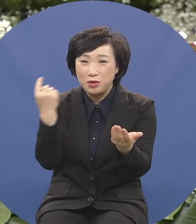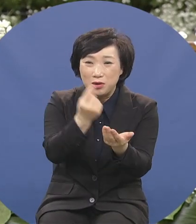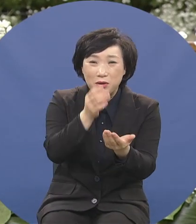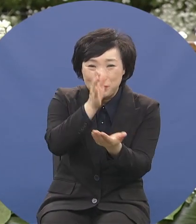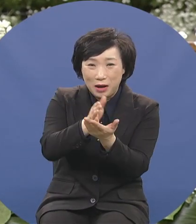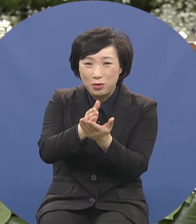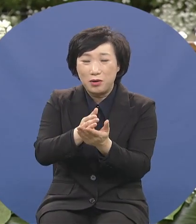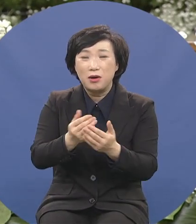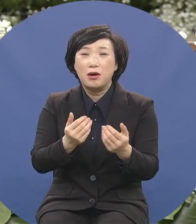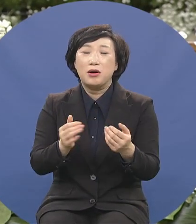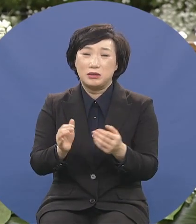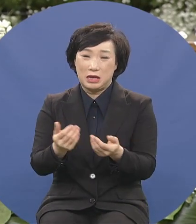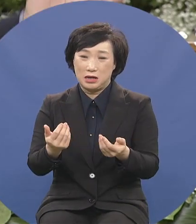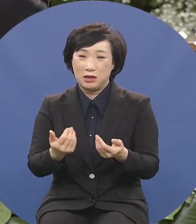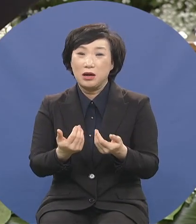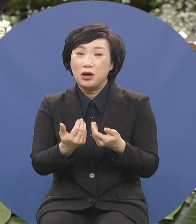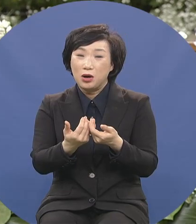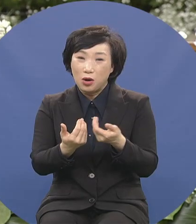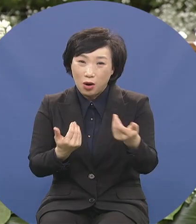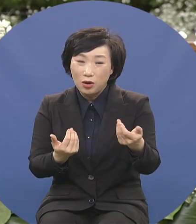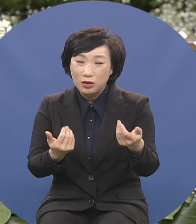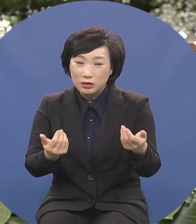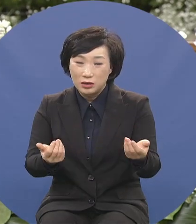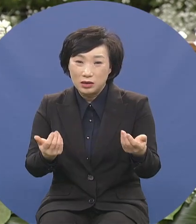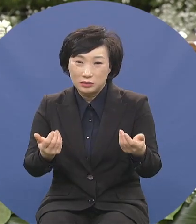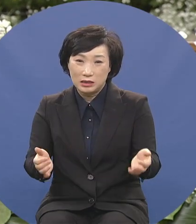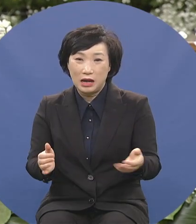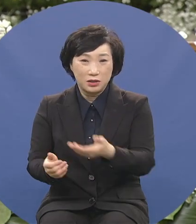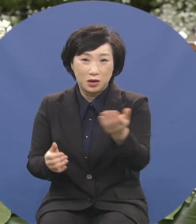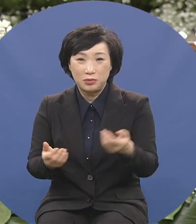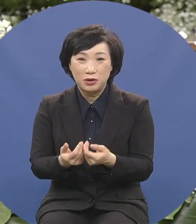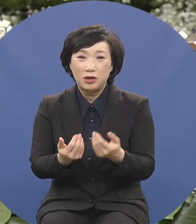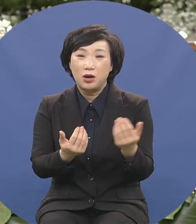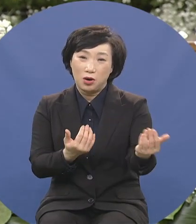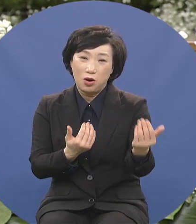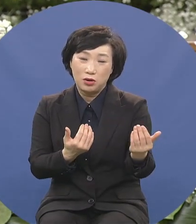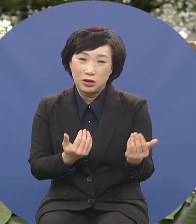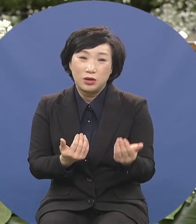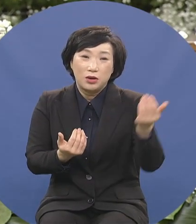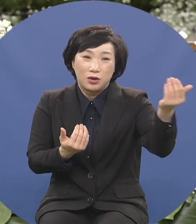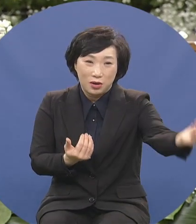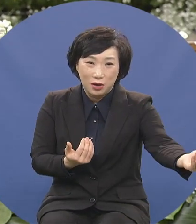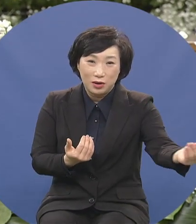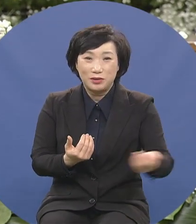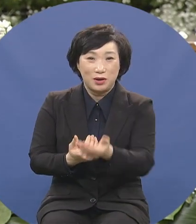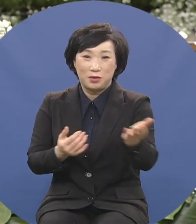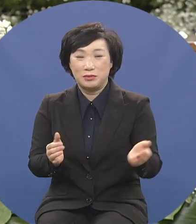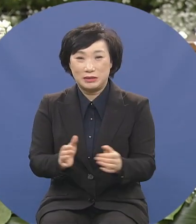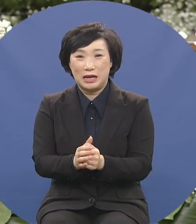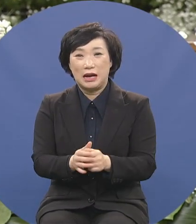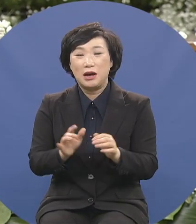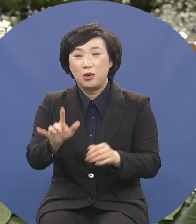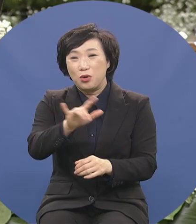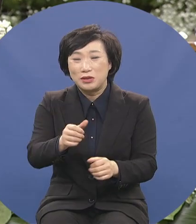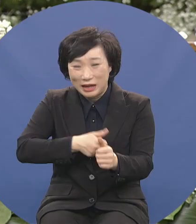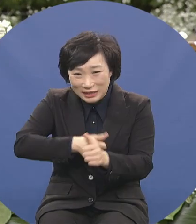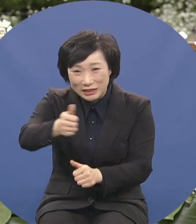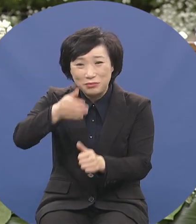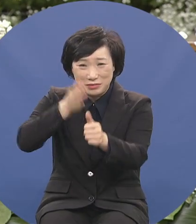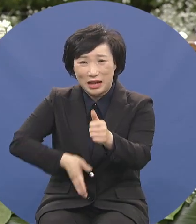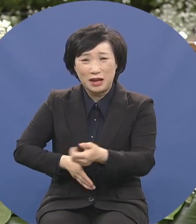코로나 이겨내자. 입이 닳도록 이것은 아주 기본적인 우리 신앙생활의